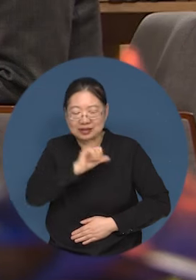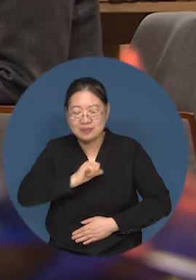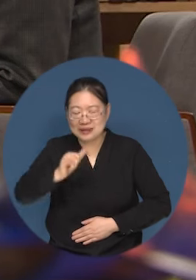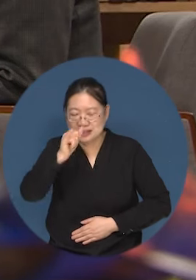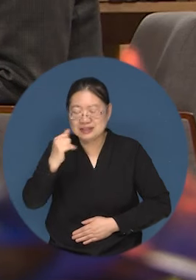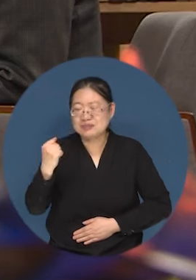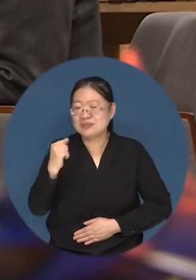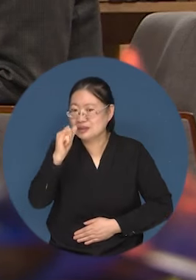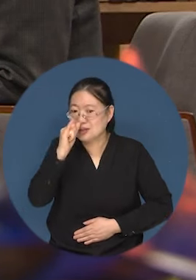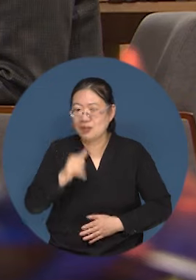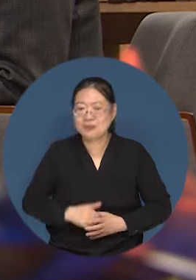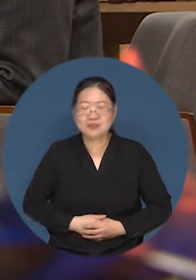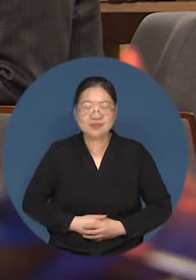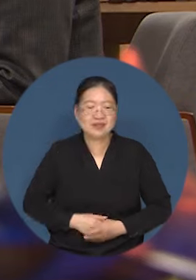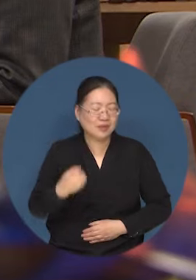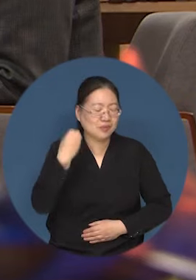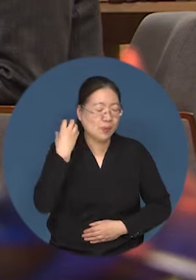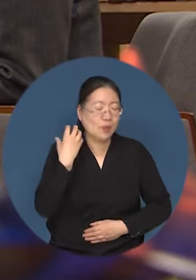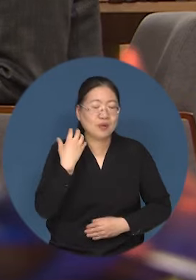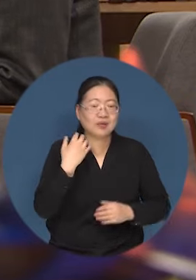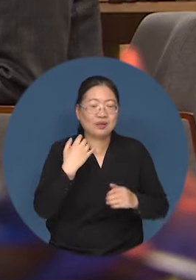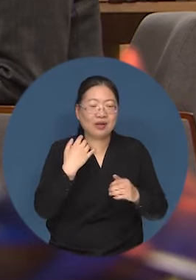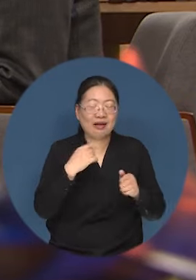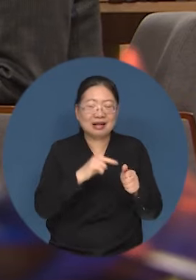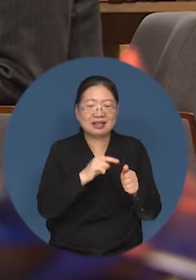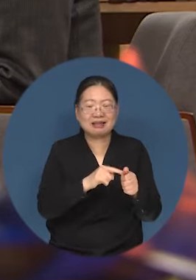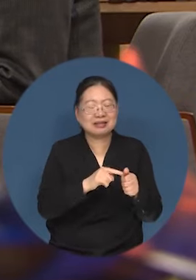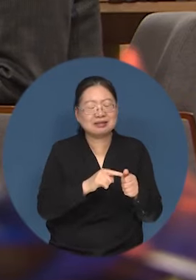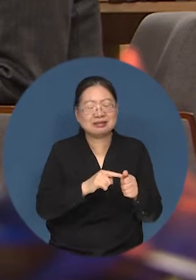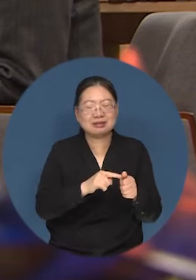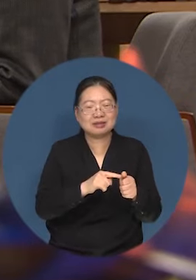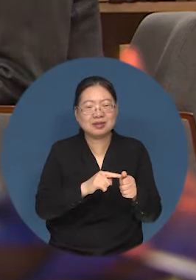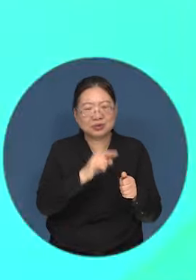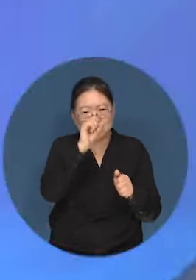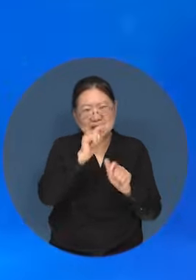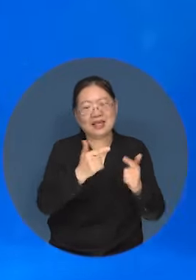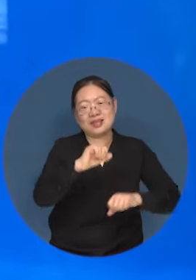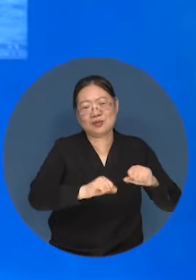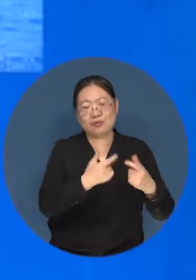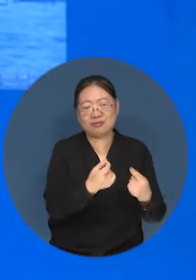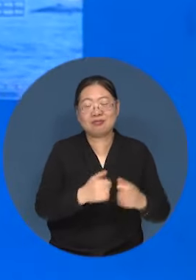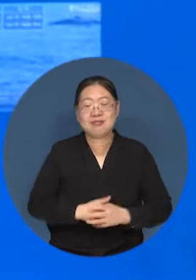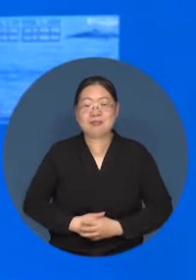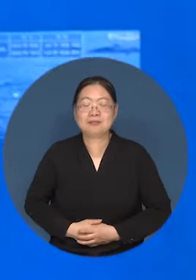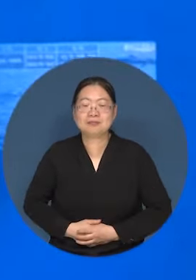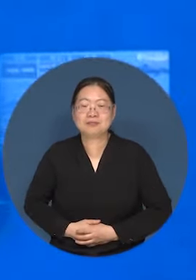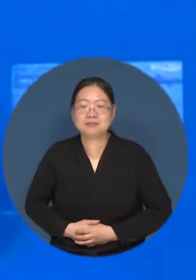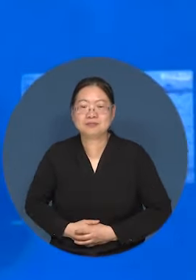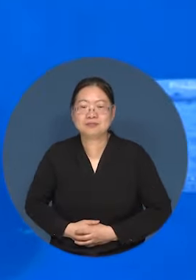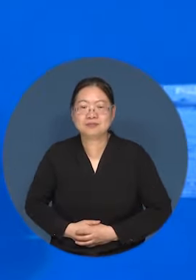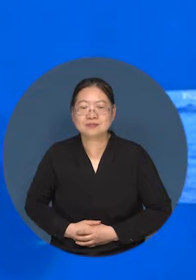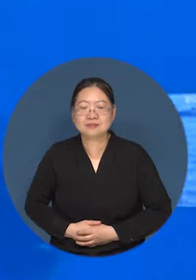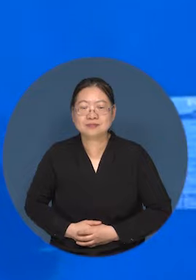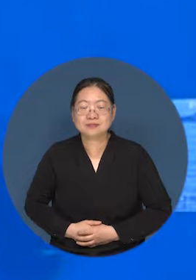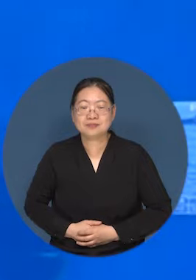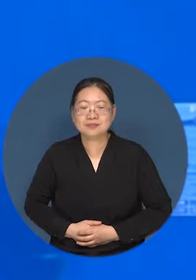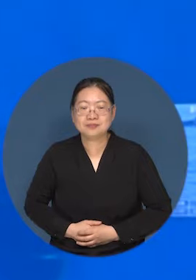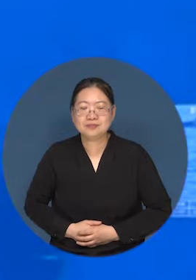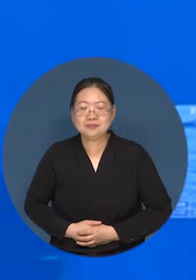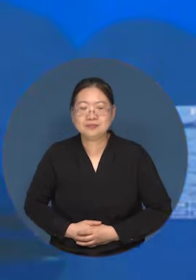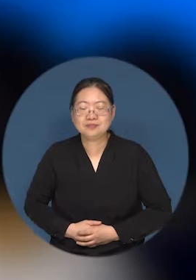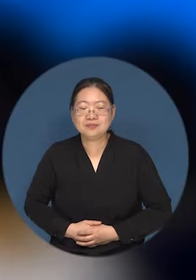그 돌고래한테 몹쓸 짓인 거죠. 돌고래는 그 워낙 그 유형 능력이 뛰어나죠.